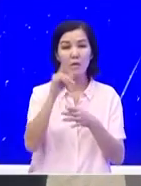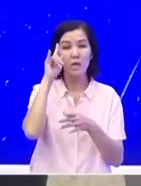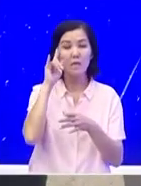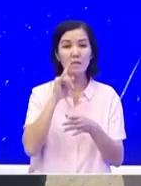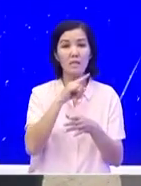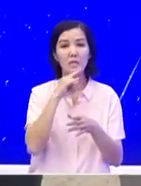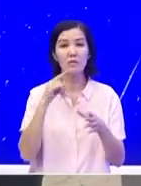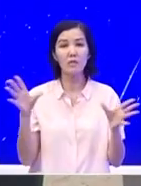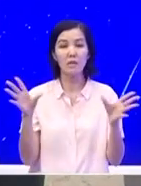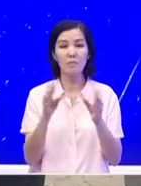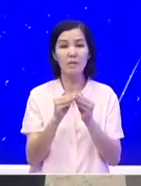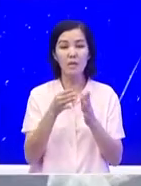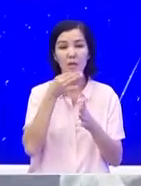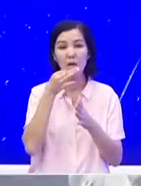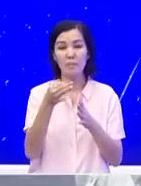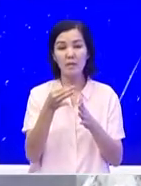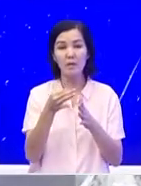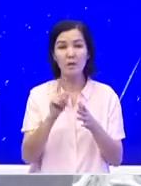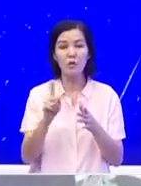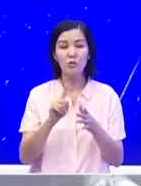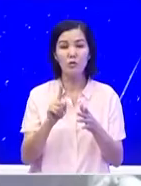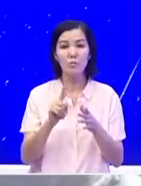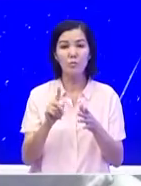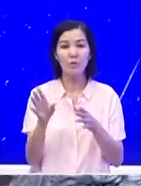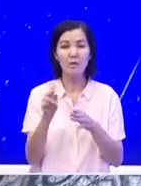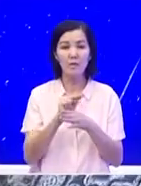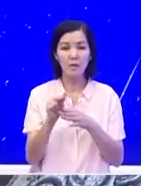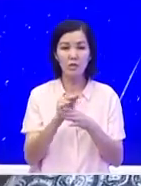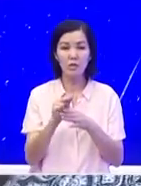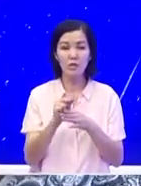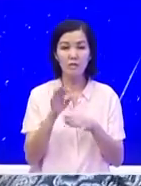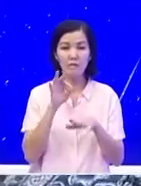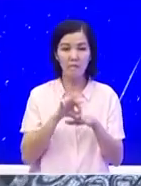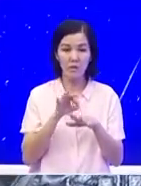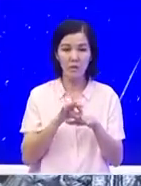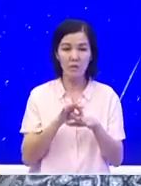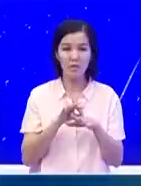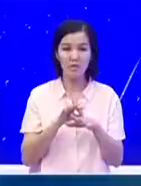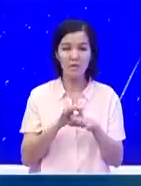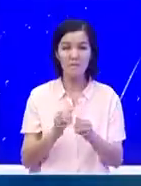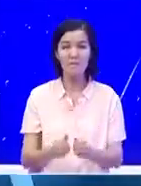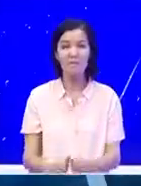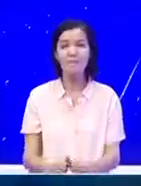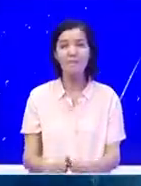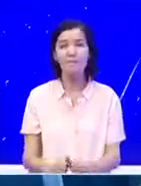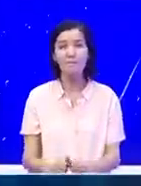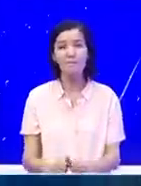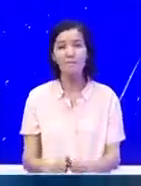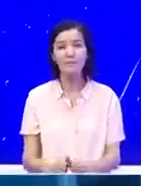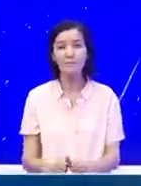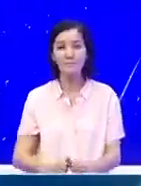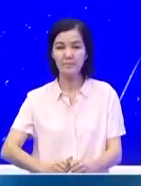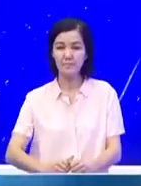Россия должны объединить накопленный опыт, чтобы эффективнее противостоять неотвратимому врагу, считают медики обеих стран. Дамир Анитов, Абзал